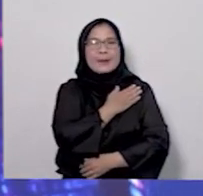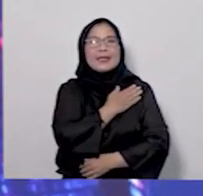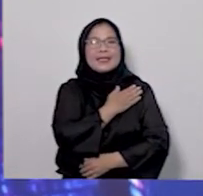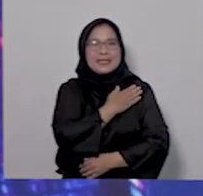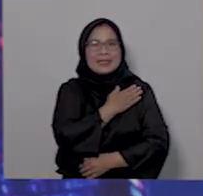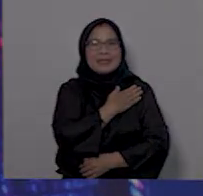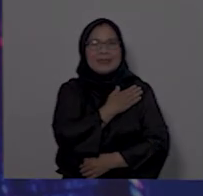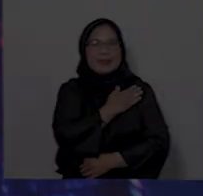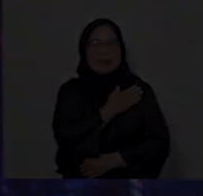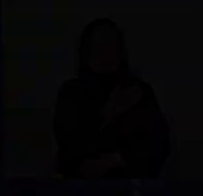presisi